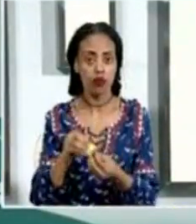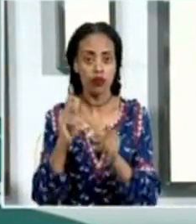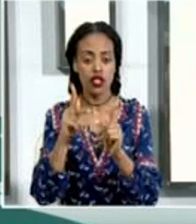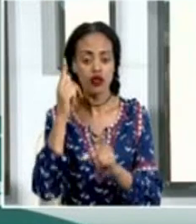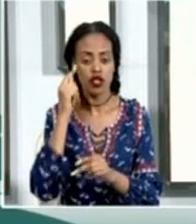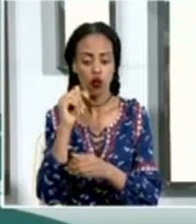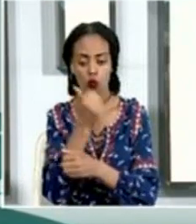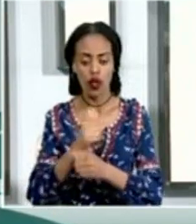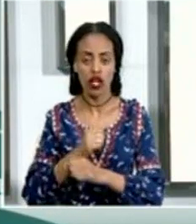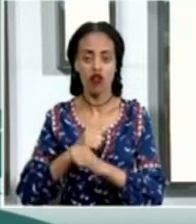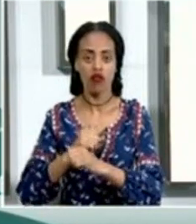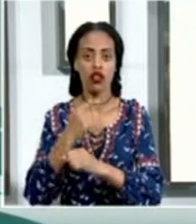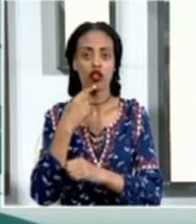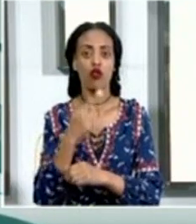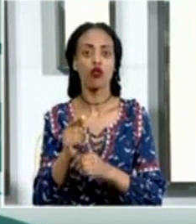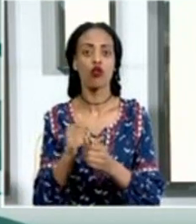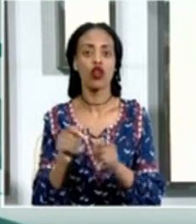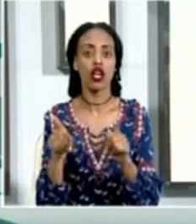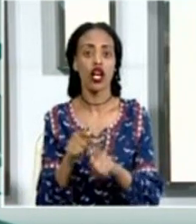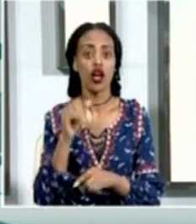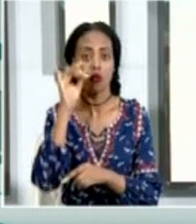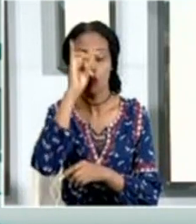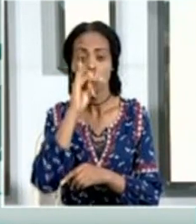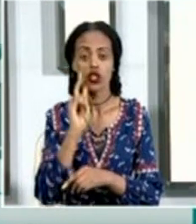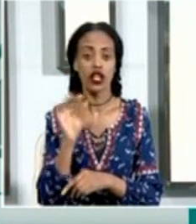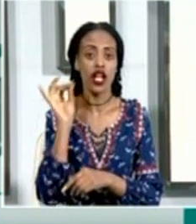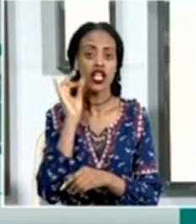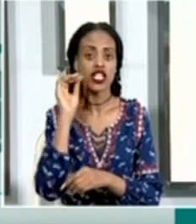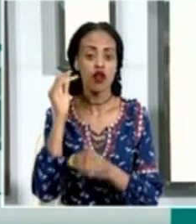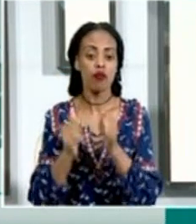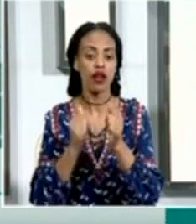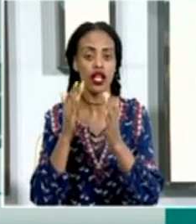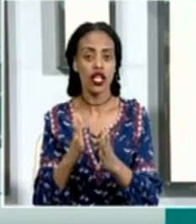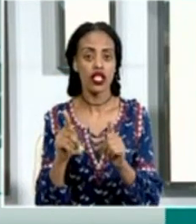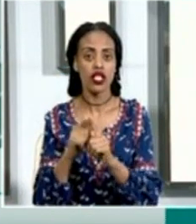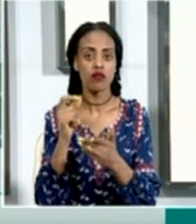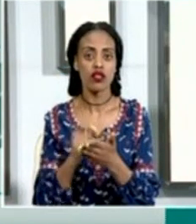ወይ ከፈተኺሉ ከም ዋዕሮና ለተሰንበት ግደይ ተወሳኺ ሓዱሽ ታሪክ ከምዝፅ